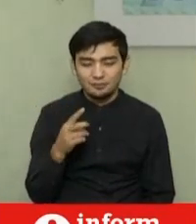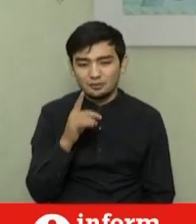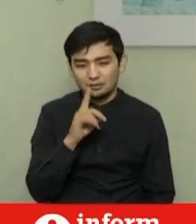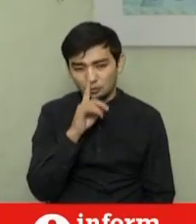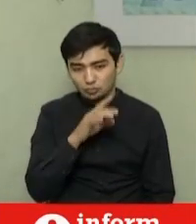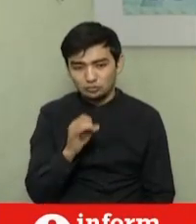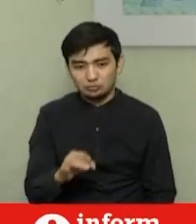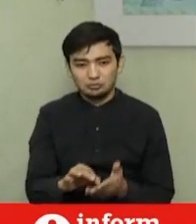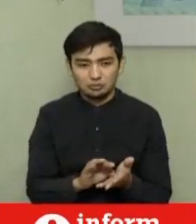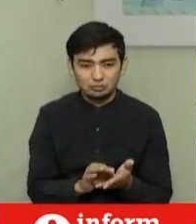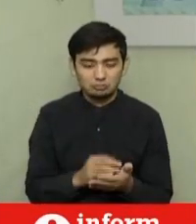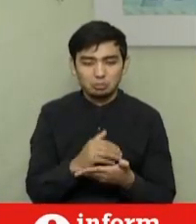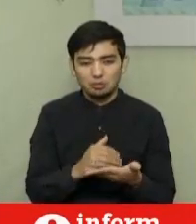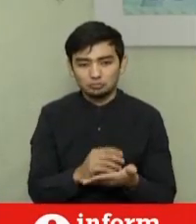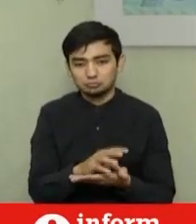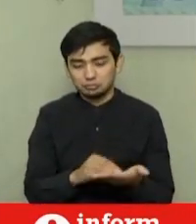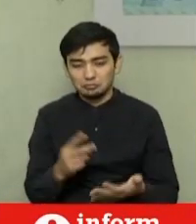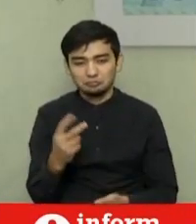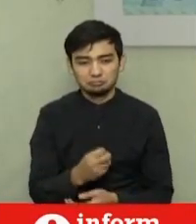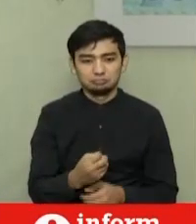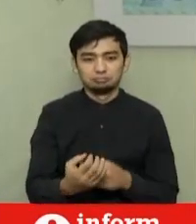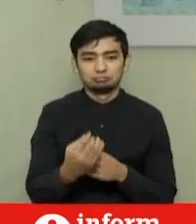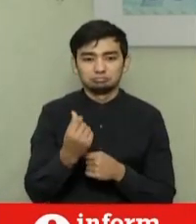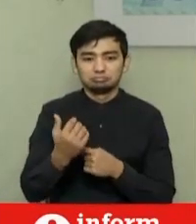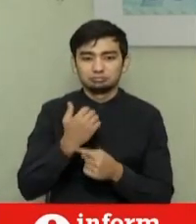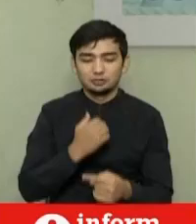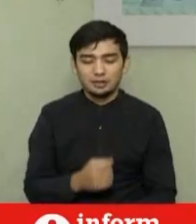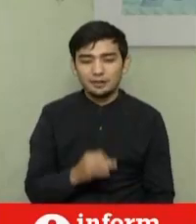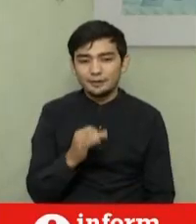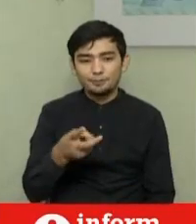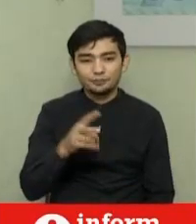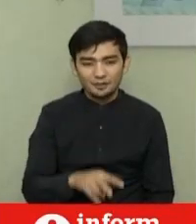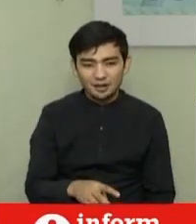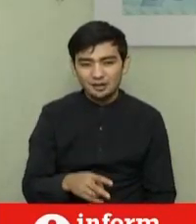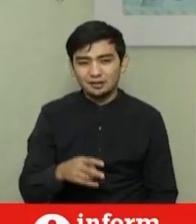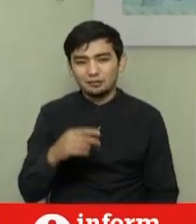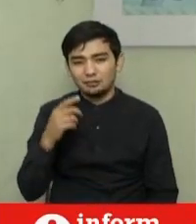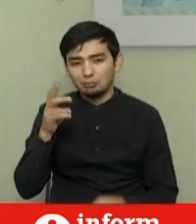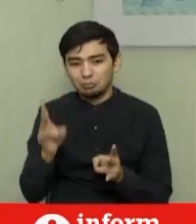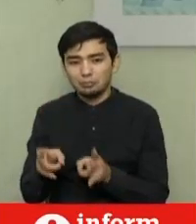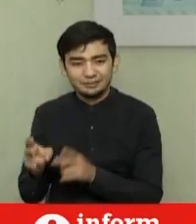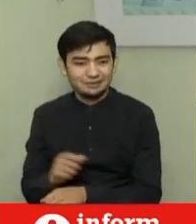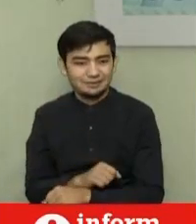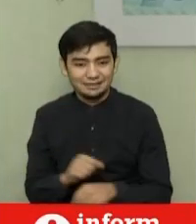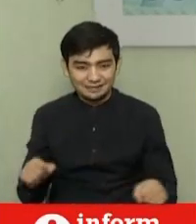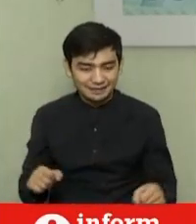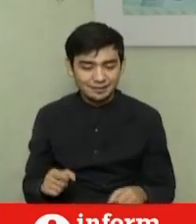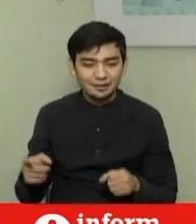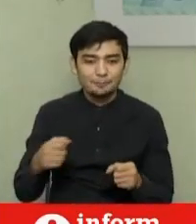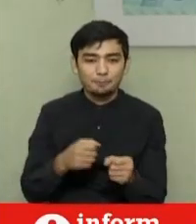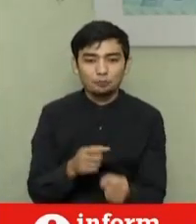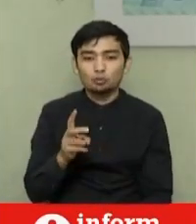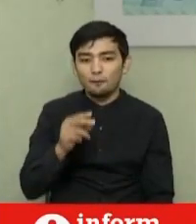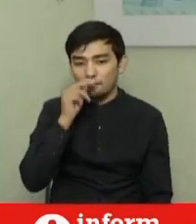2 транспортных средства. Не должно быть пострадавших лиц, не должно